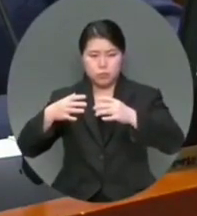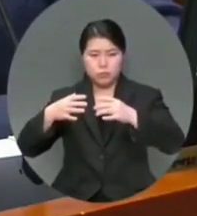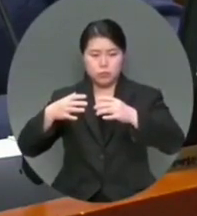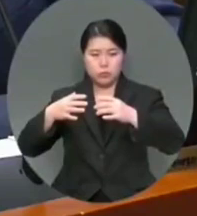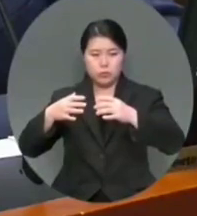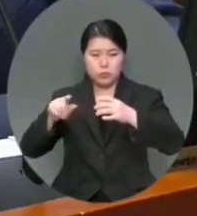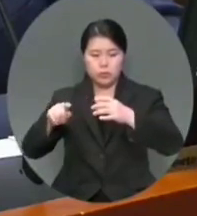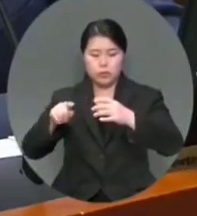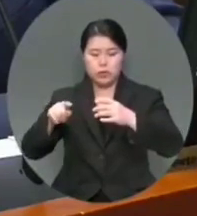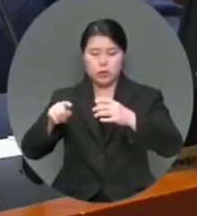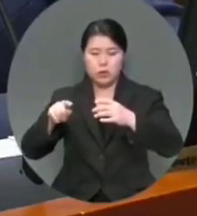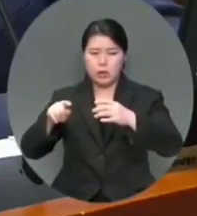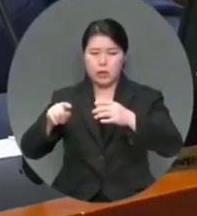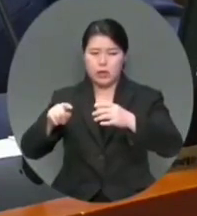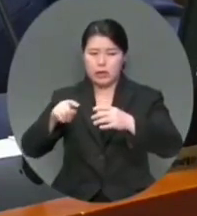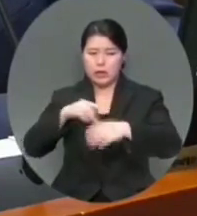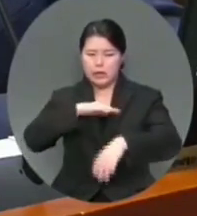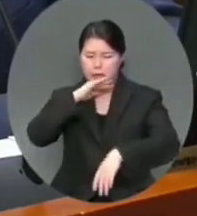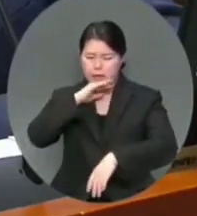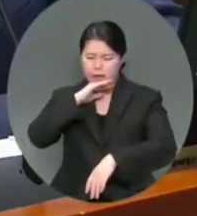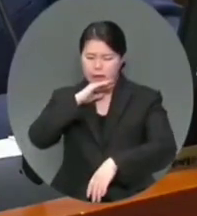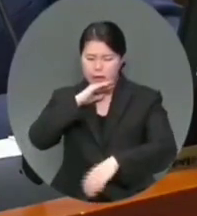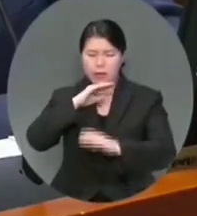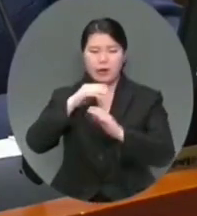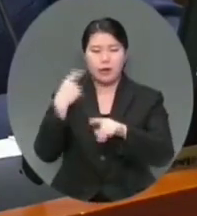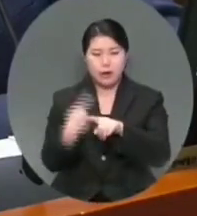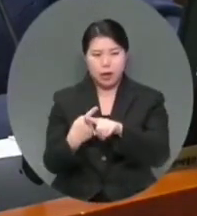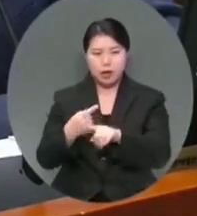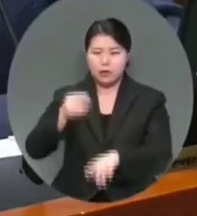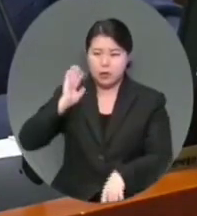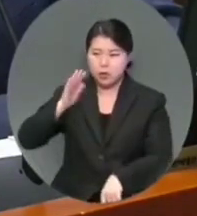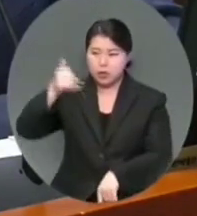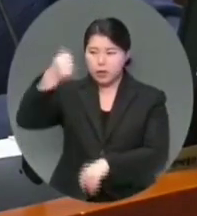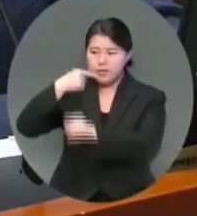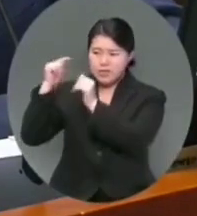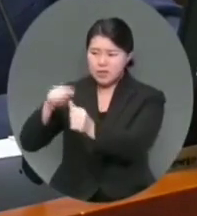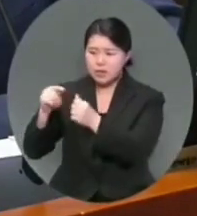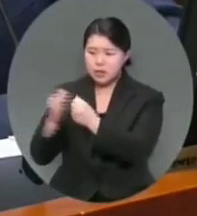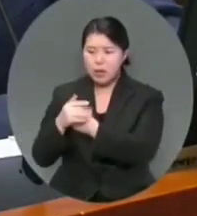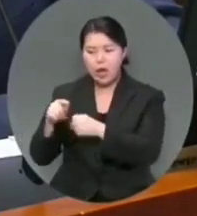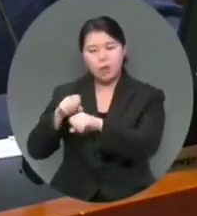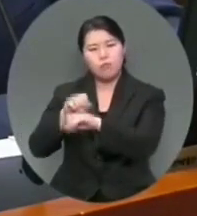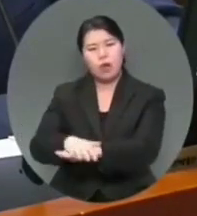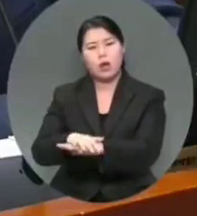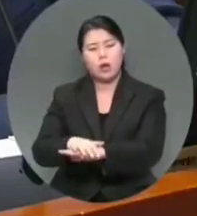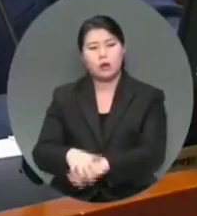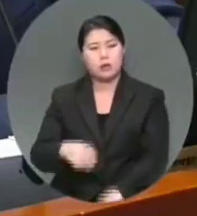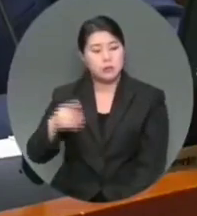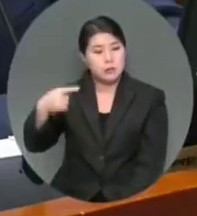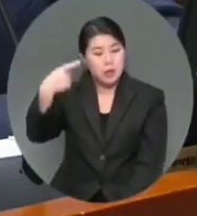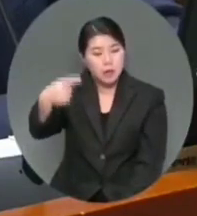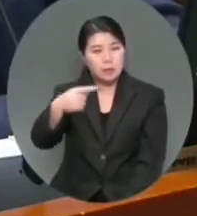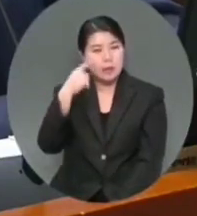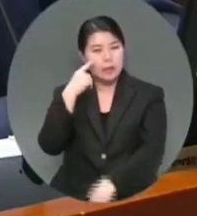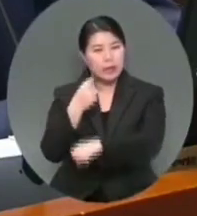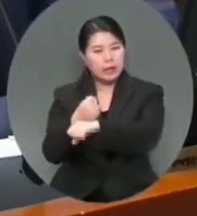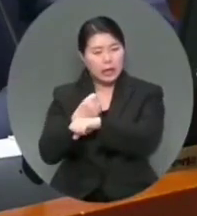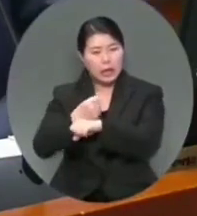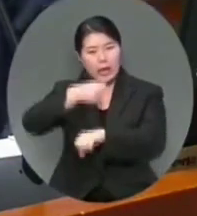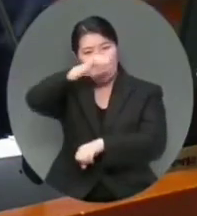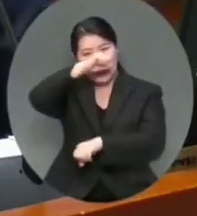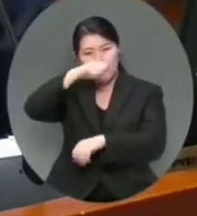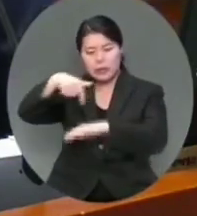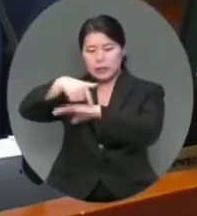의결을 위해 대기하고 있다가 그게 대통령의 지시로 이제 엎어지면서 그 뒤에는 사실상 R&D 예산이 거의 기재부